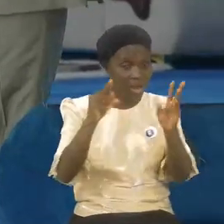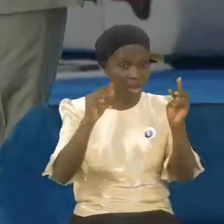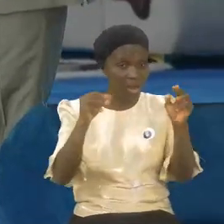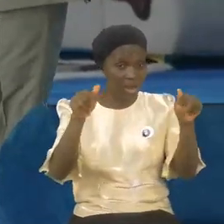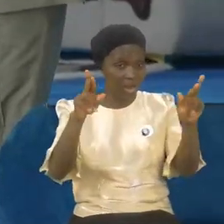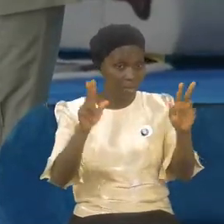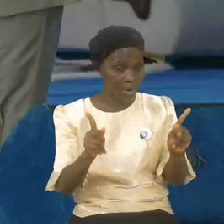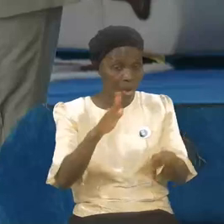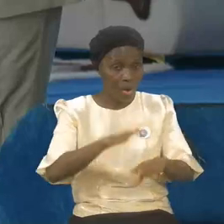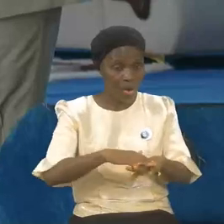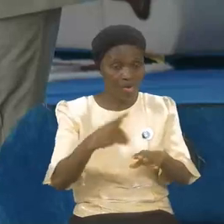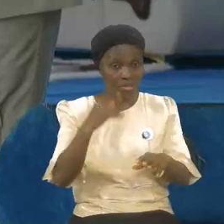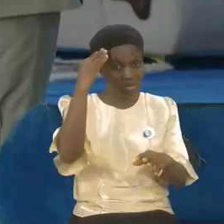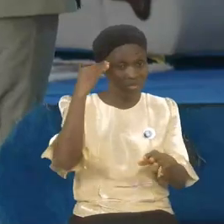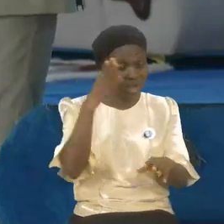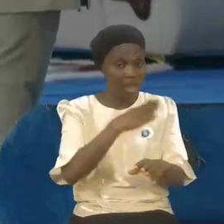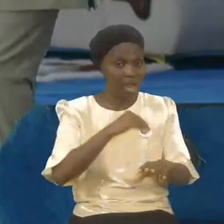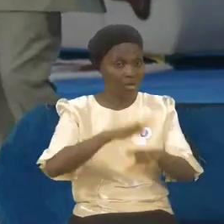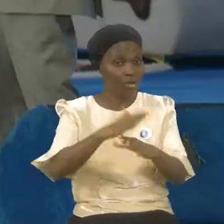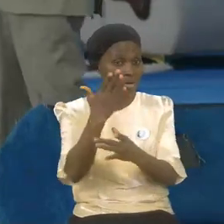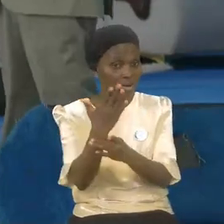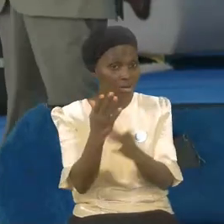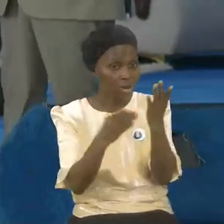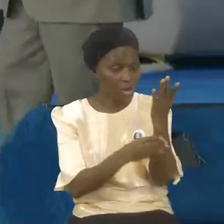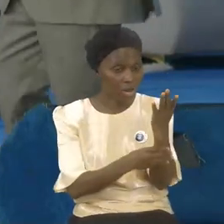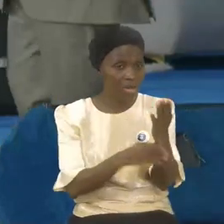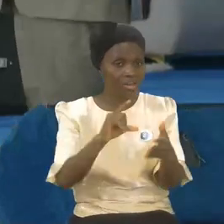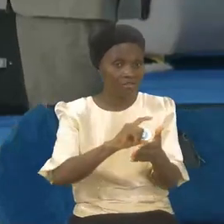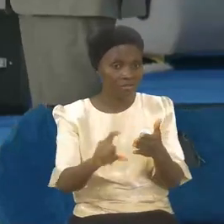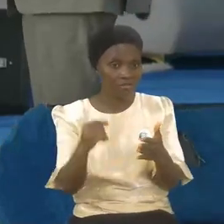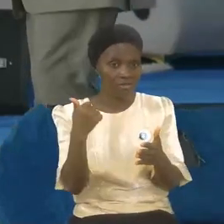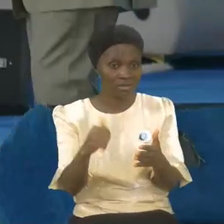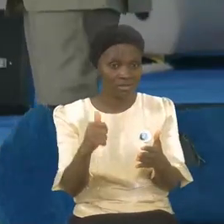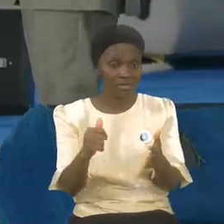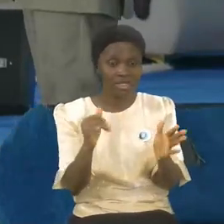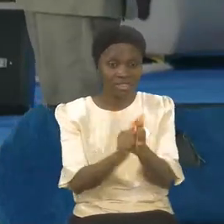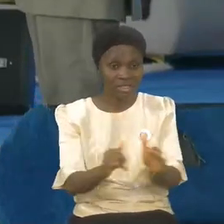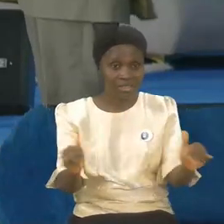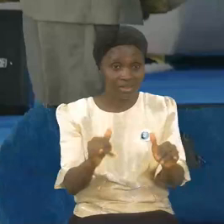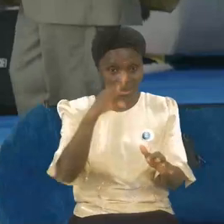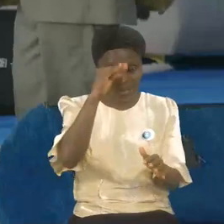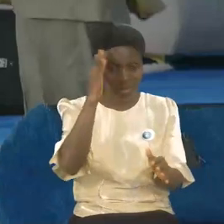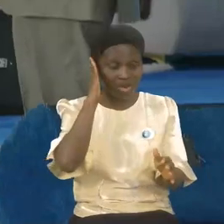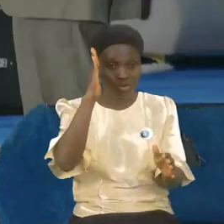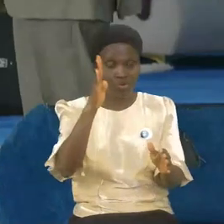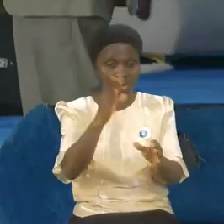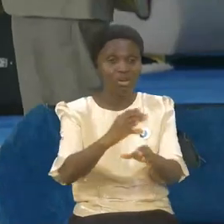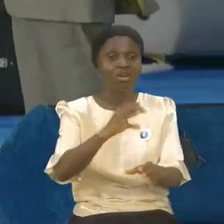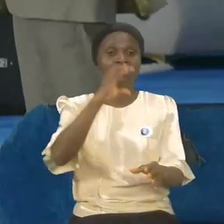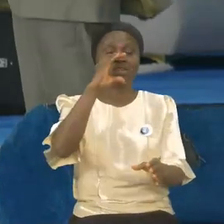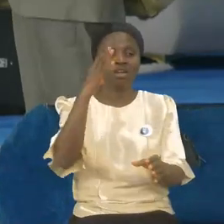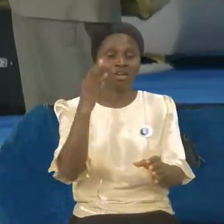front ou sur sa main verset 10 il boira lui aussi